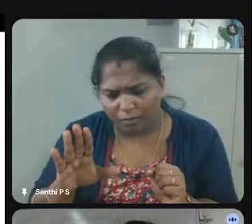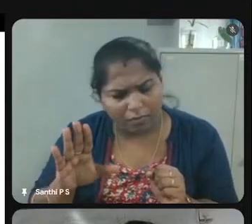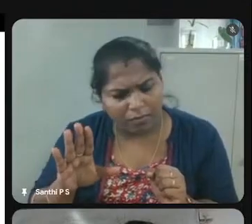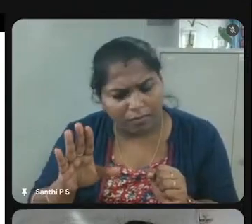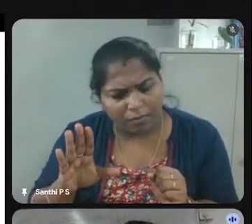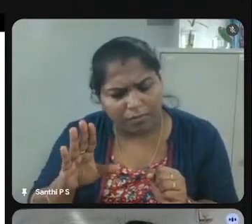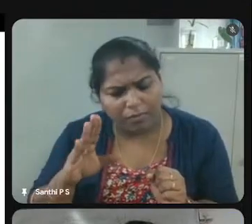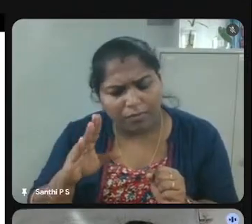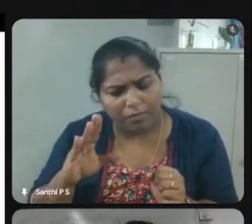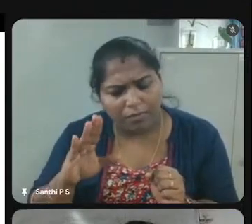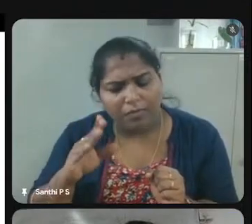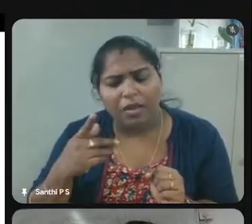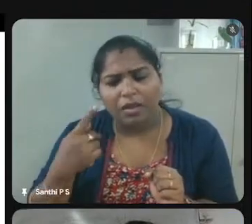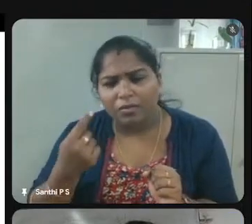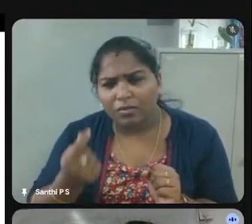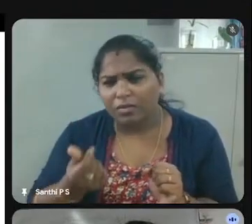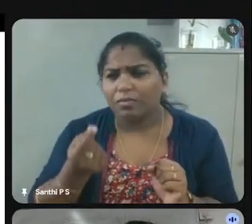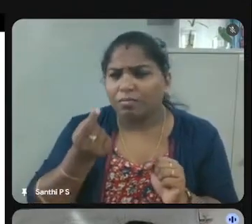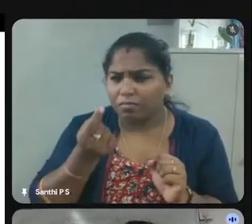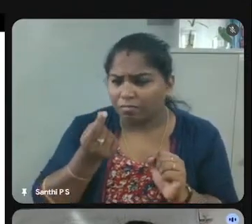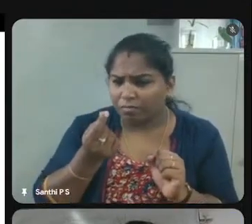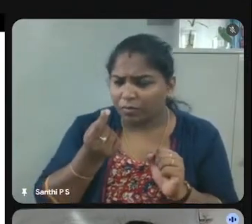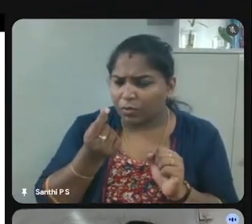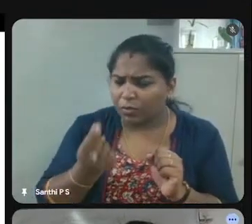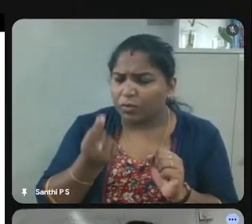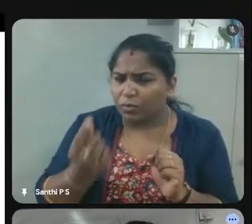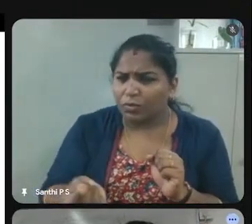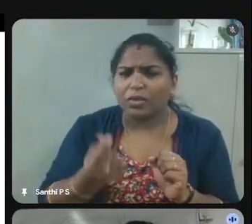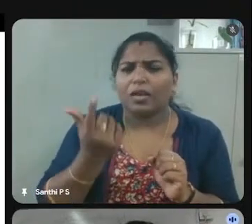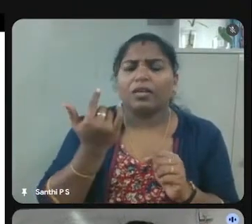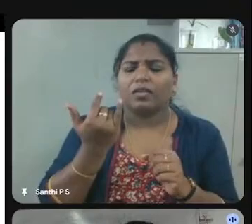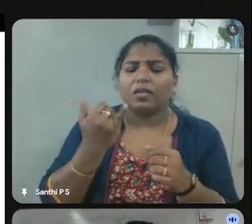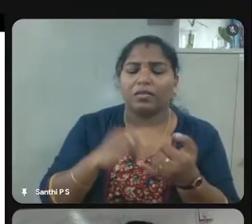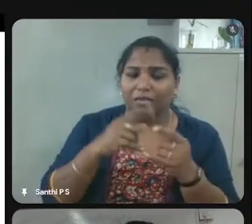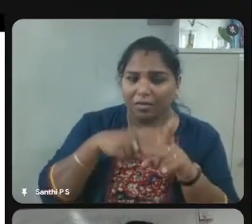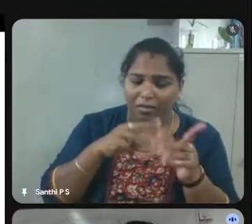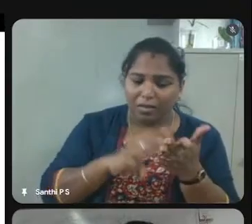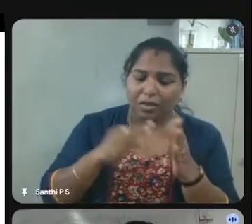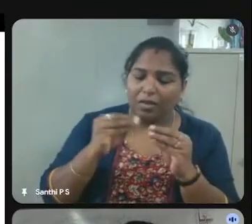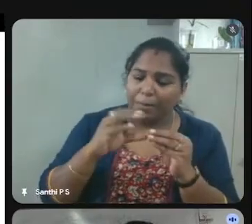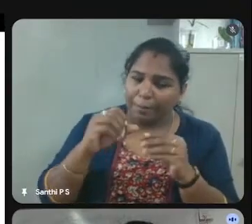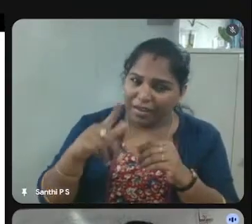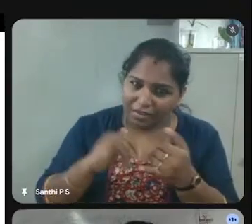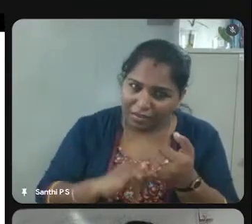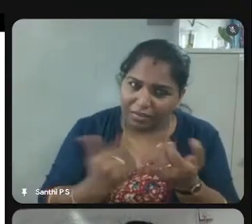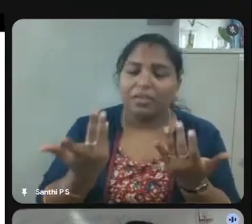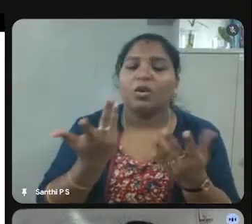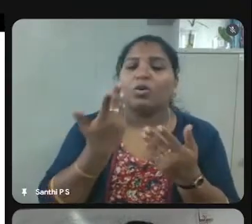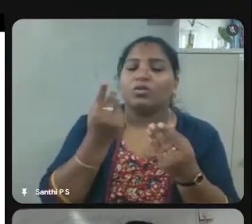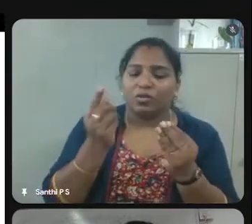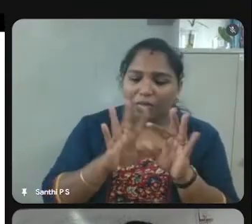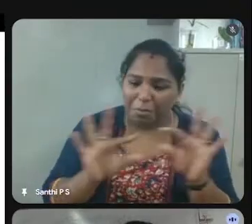ചെറിയ സെന്റൻസസും കാര്യങ്ങളൊക്കെ എപ്പോഴും കൊടുത്തുകൊണ്ടിരിക്കുക വായിക്കാനായിട്ട്. ചെറിയ സെന്റൻസസ് ആണ്, ചെറിയ സ്റ്റോറീസ്